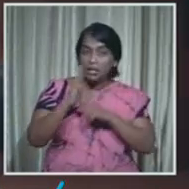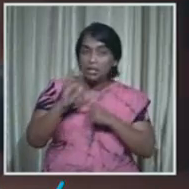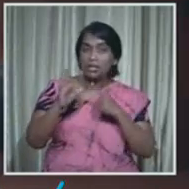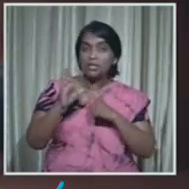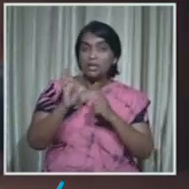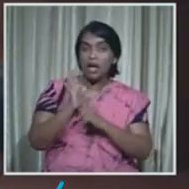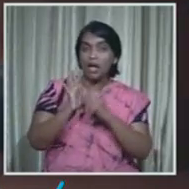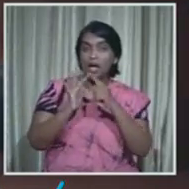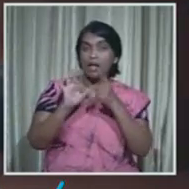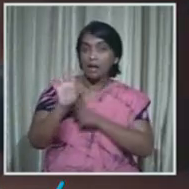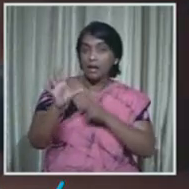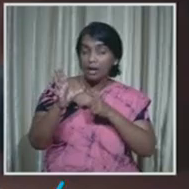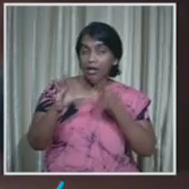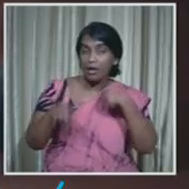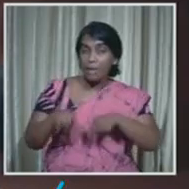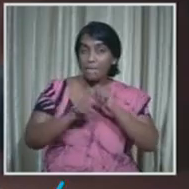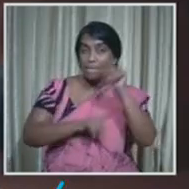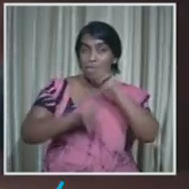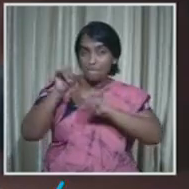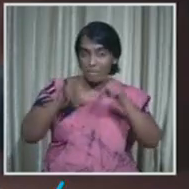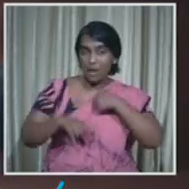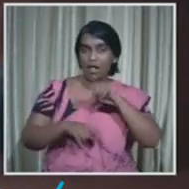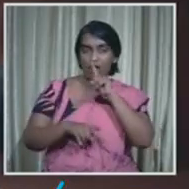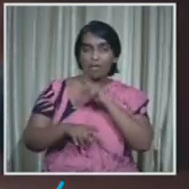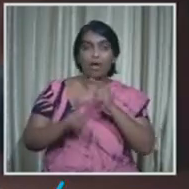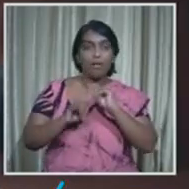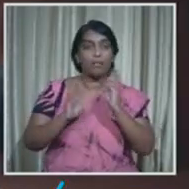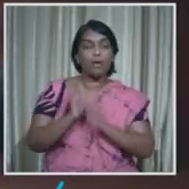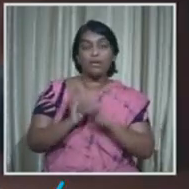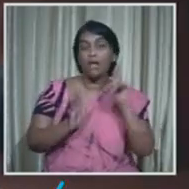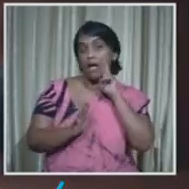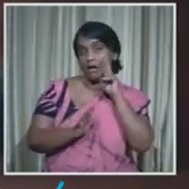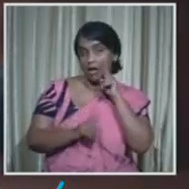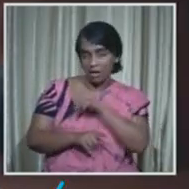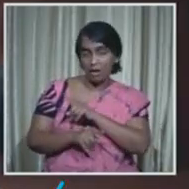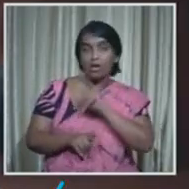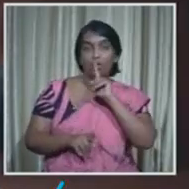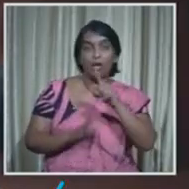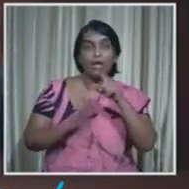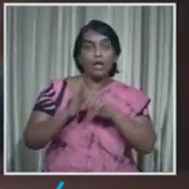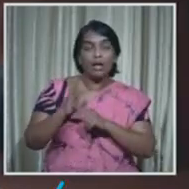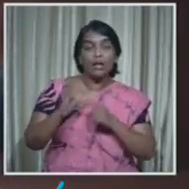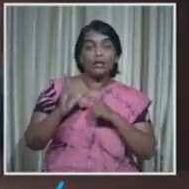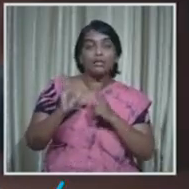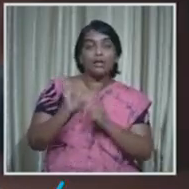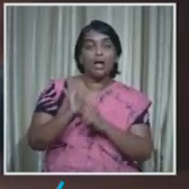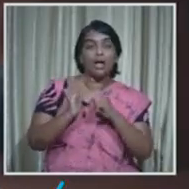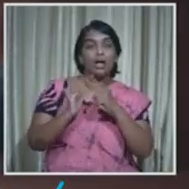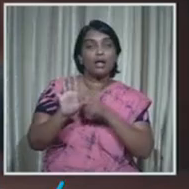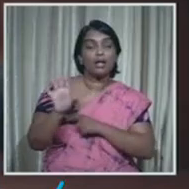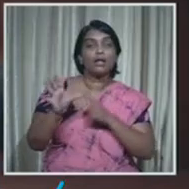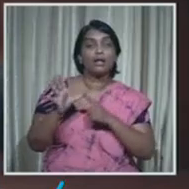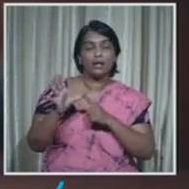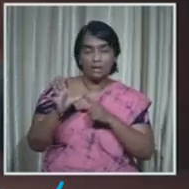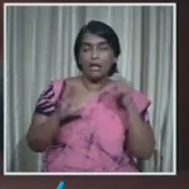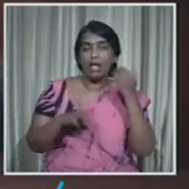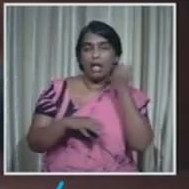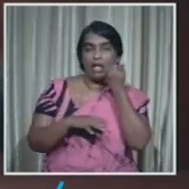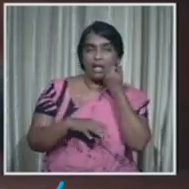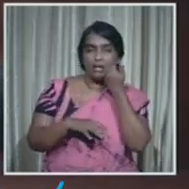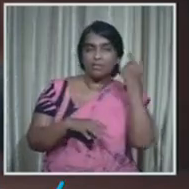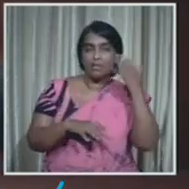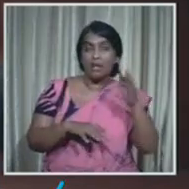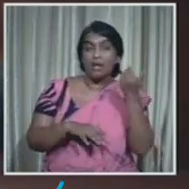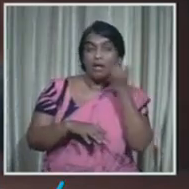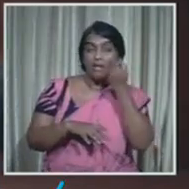ඇහුවා ඒතර අගමැති රනිල් වික්‍රමසිංහ ඔහු දීපු පිළිතුර තමයි ජාලි වික්‍රමසූරිය අසනීප වෙච්ච නිසා